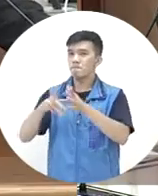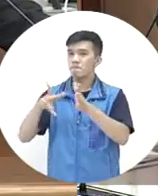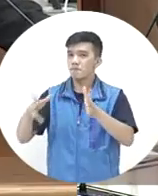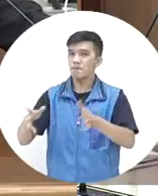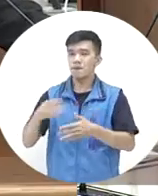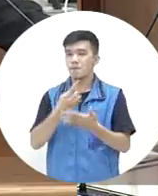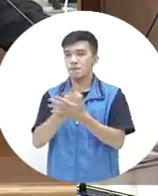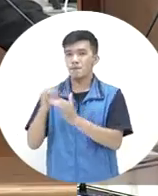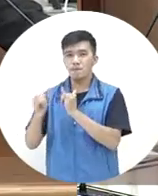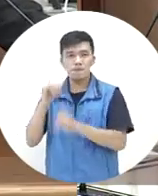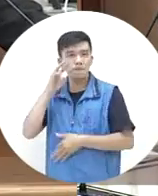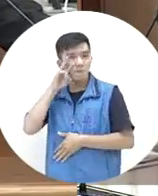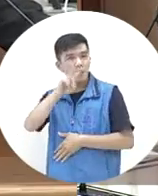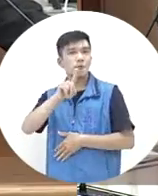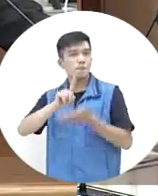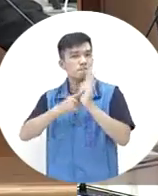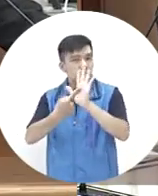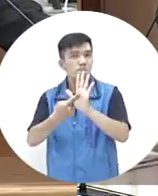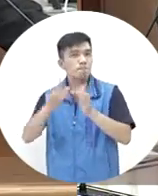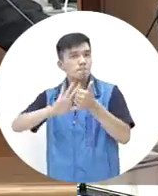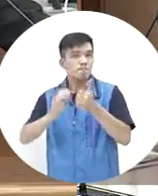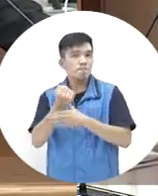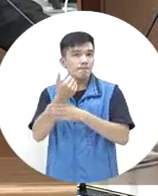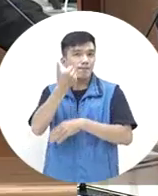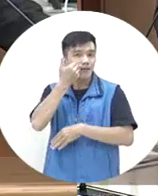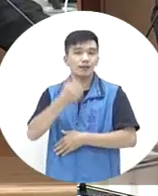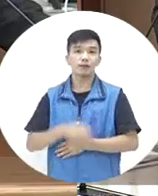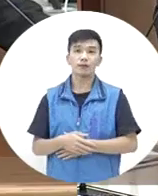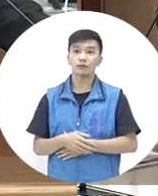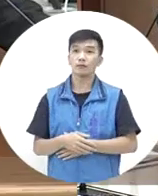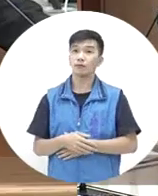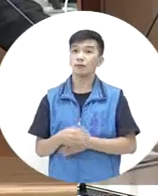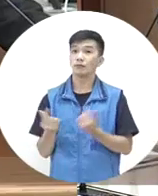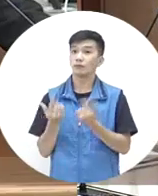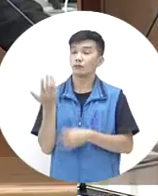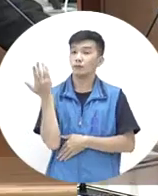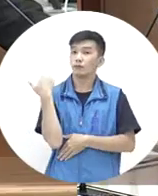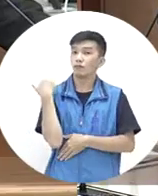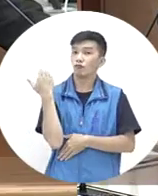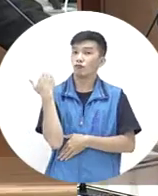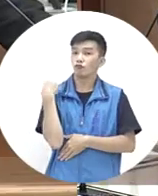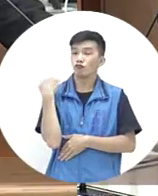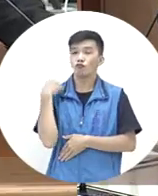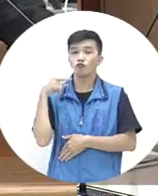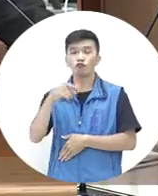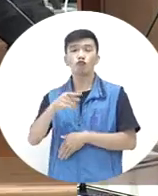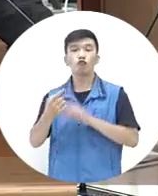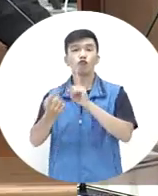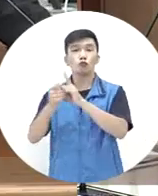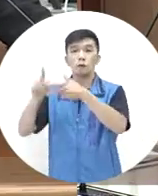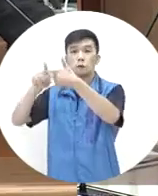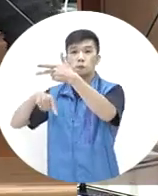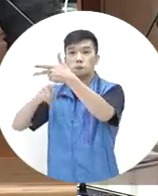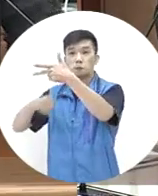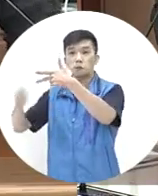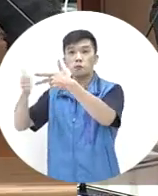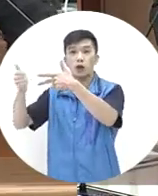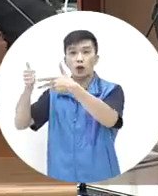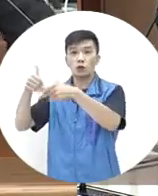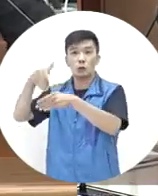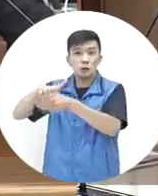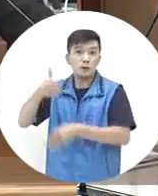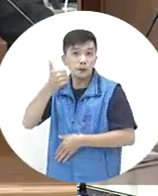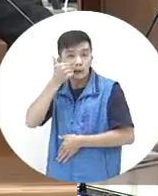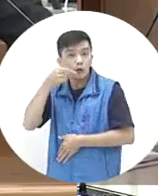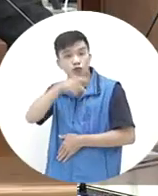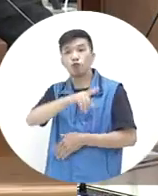看你的这个态度嘛。那我们可以理解到你之前也不愿面对朱立伦的这个党主席投票去表态。辩